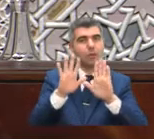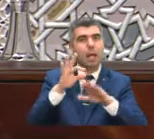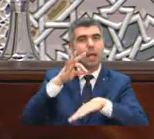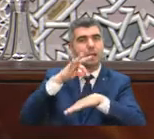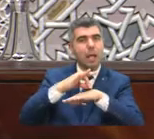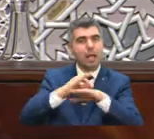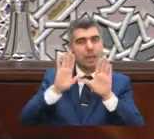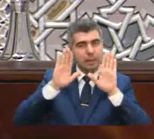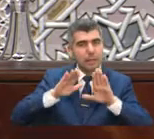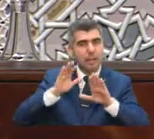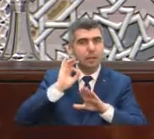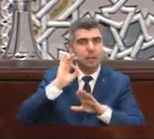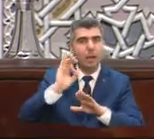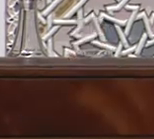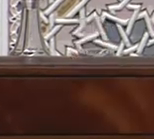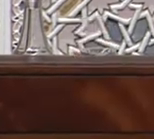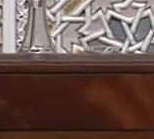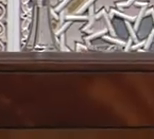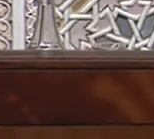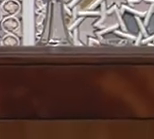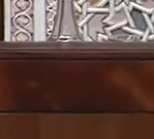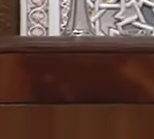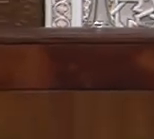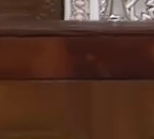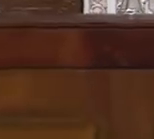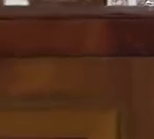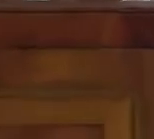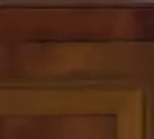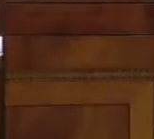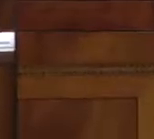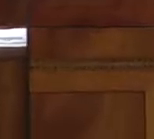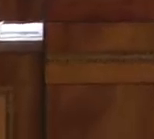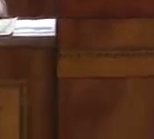صلاة العصر. شكرا.